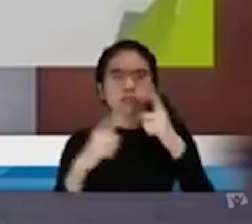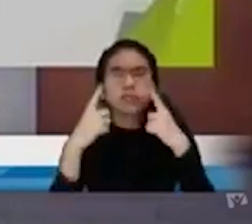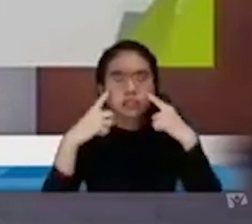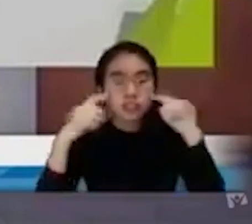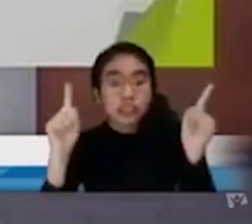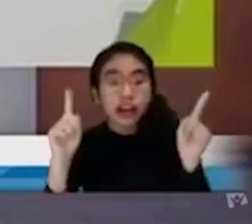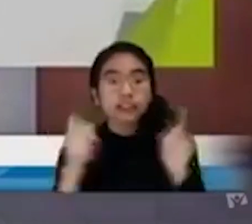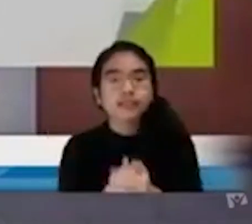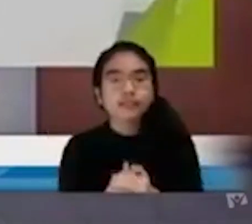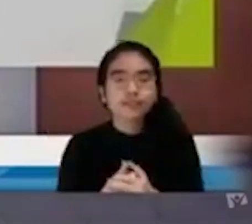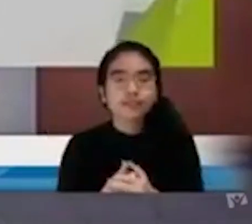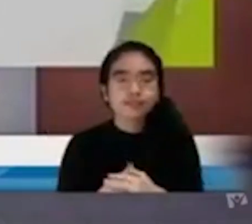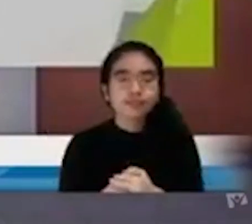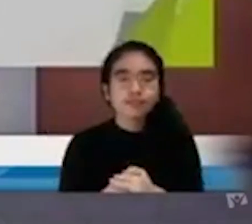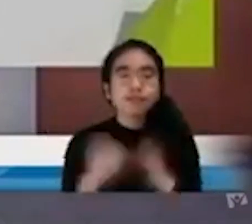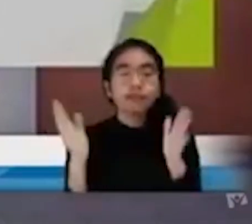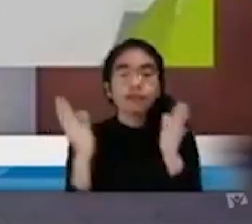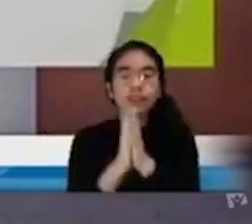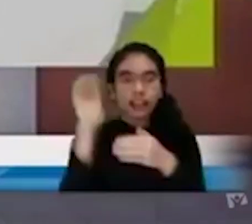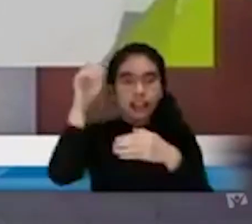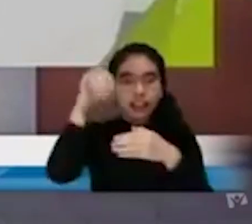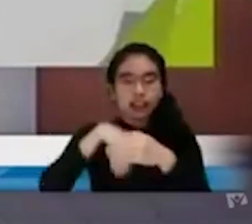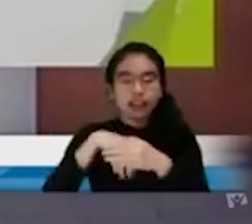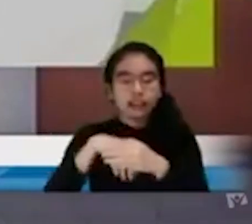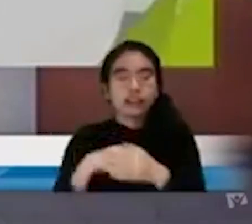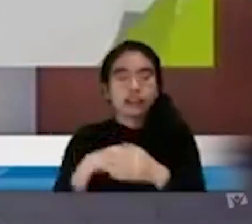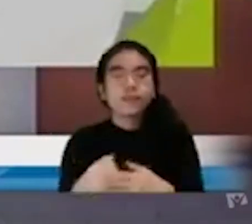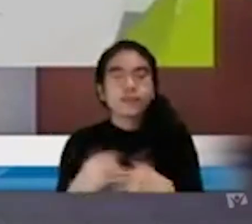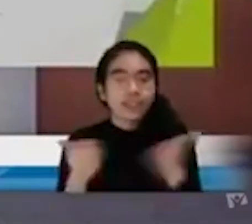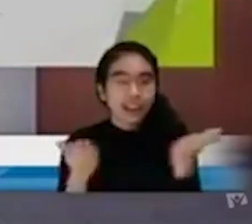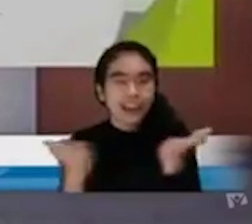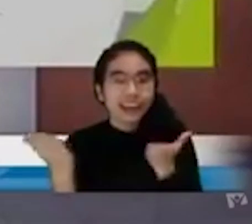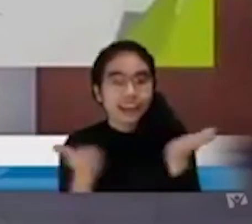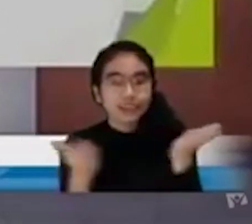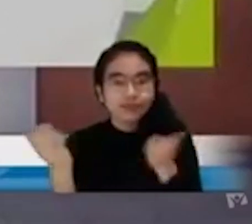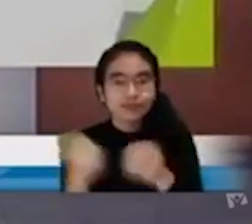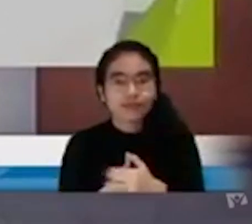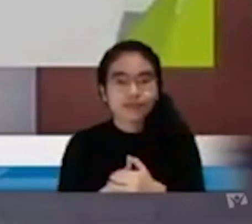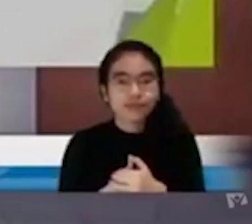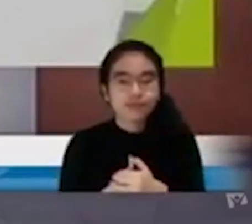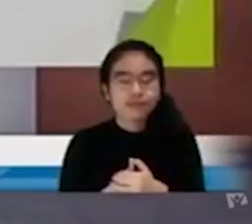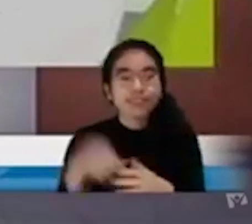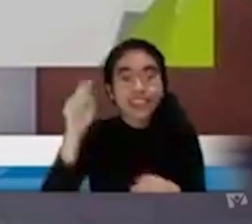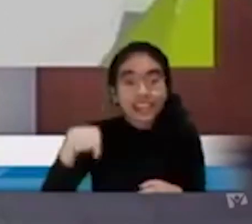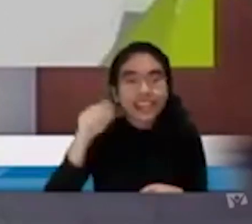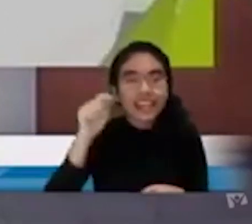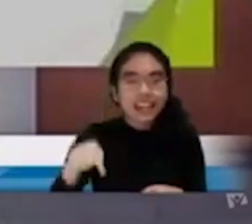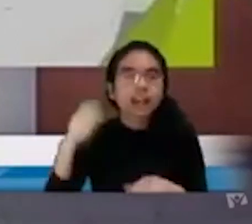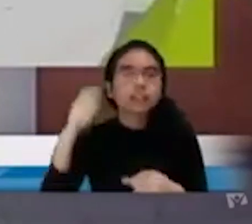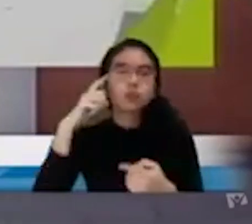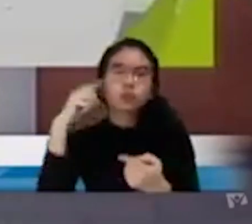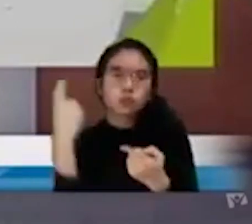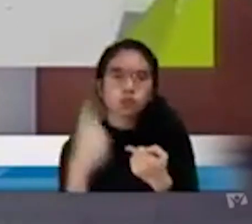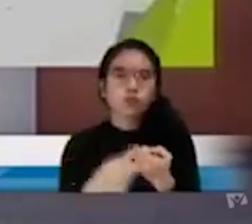pelayanan tercipta kenyamanan. Inilah visi mereka. Di dalam